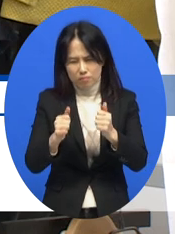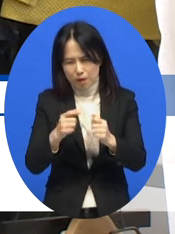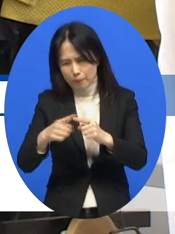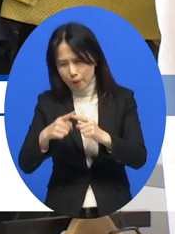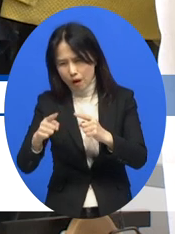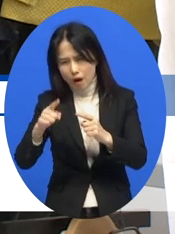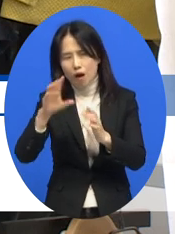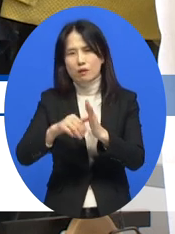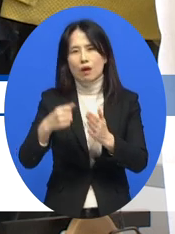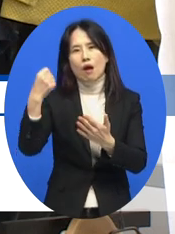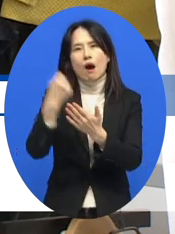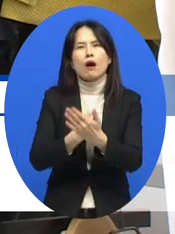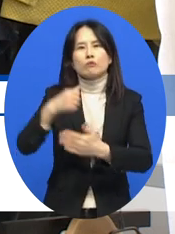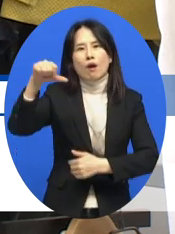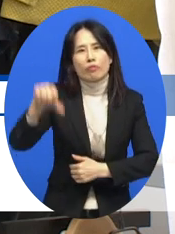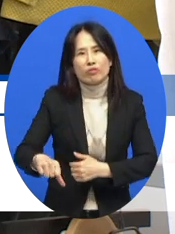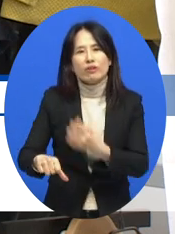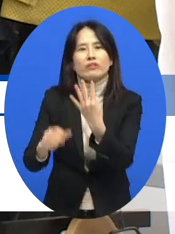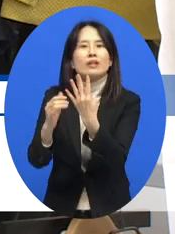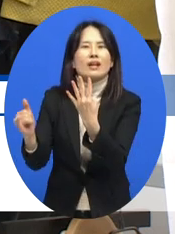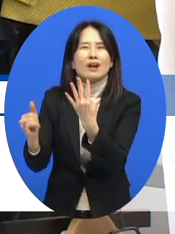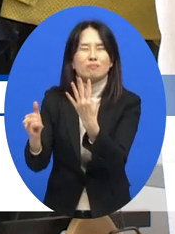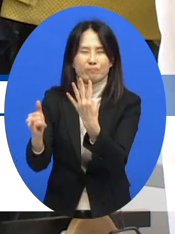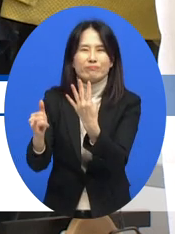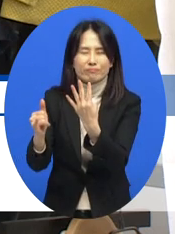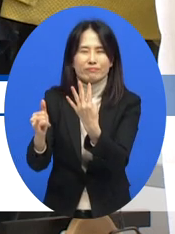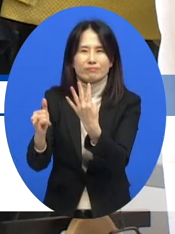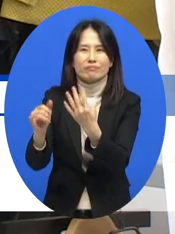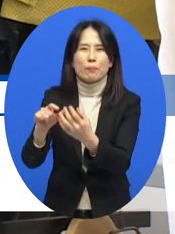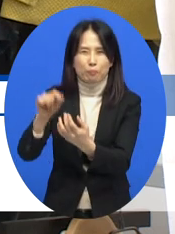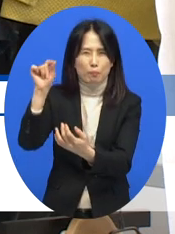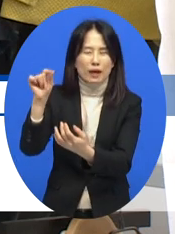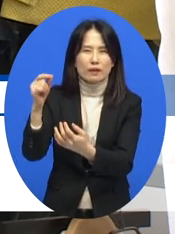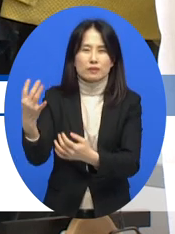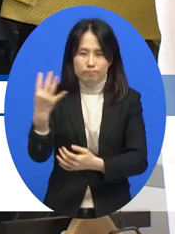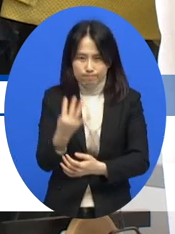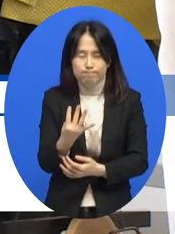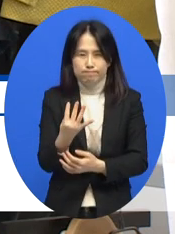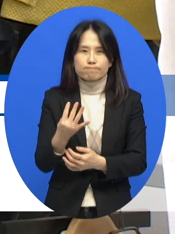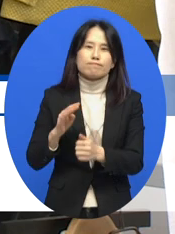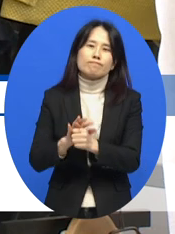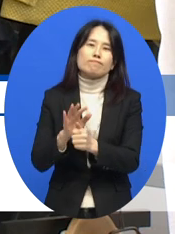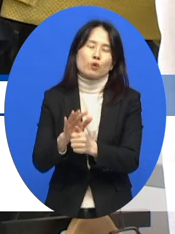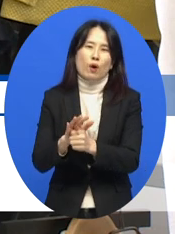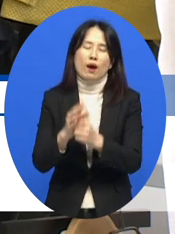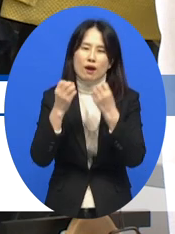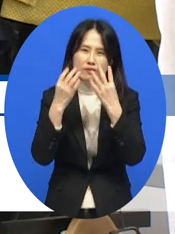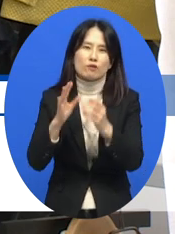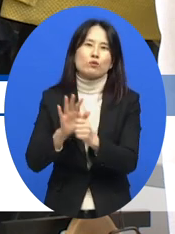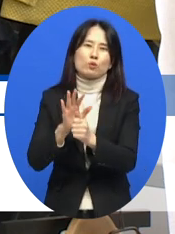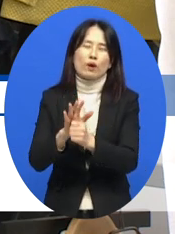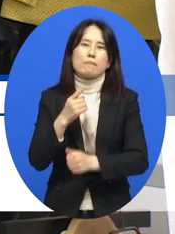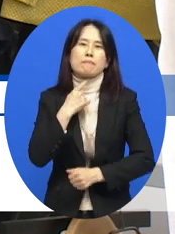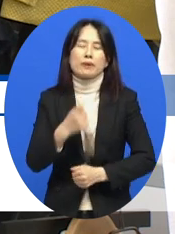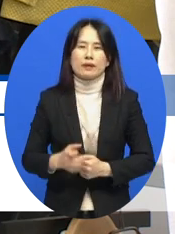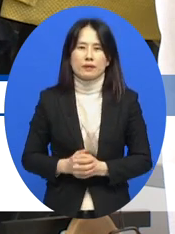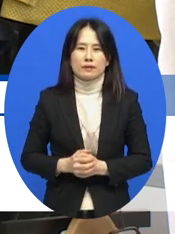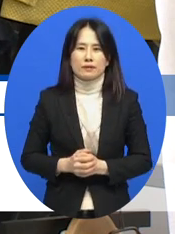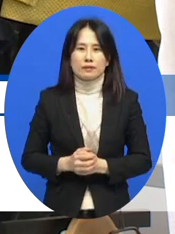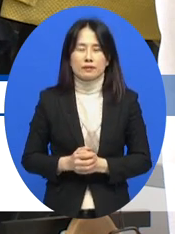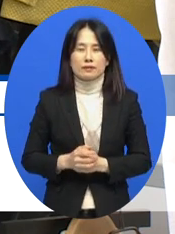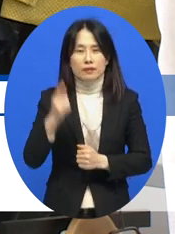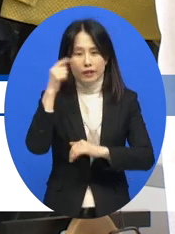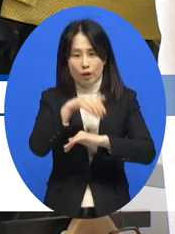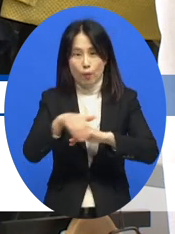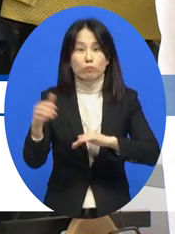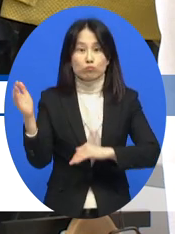심사를 봤을 때 아쉽게 떨어지신 분들 내분을 저희가 예비 입주자로 뽑아서 공동 창작 공간을 오래 새로 이제 만들었는데요